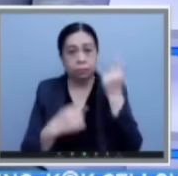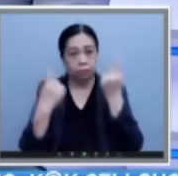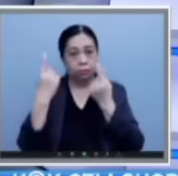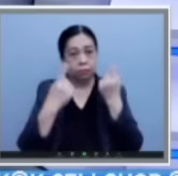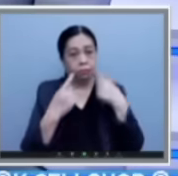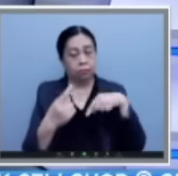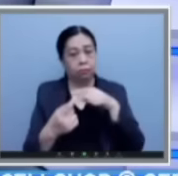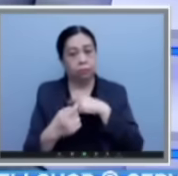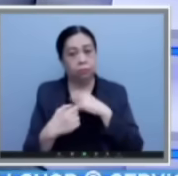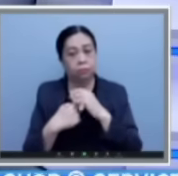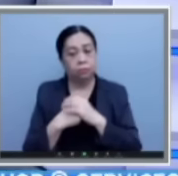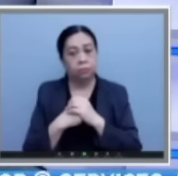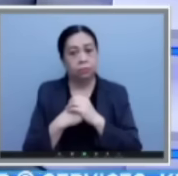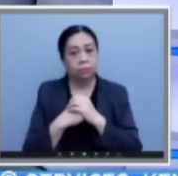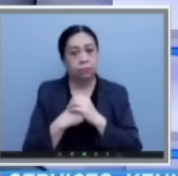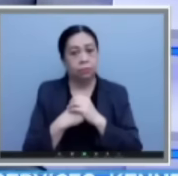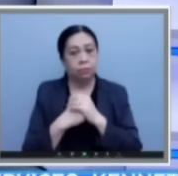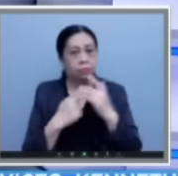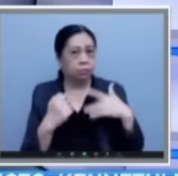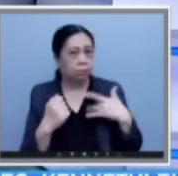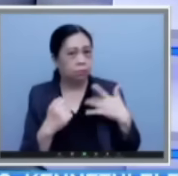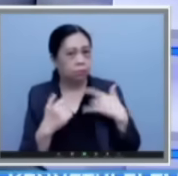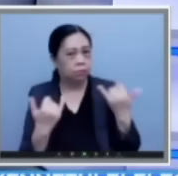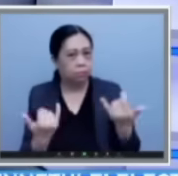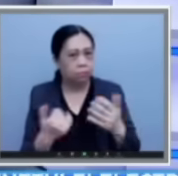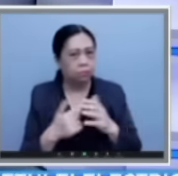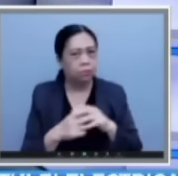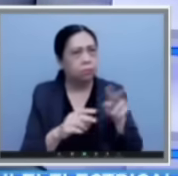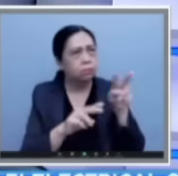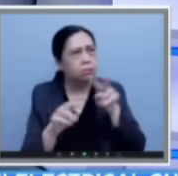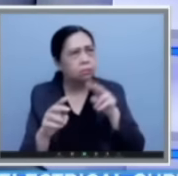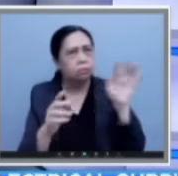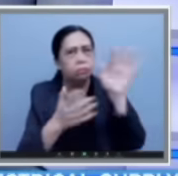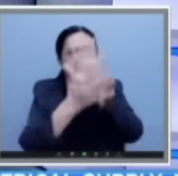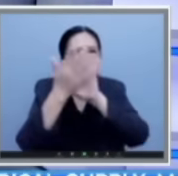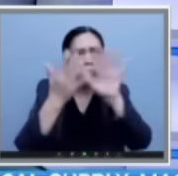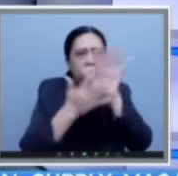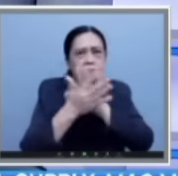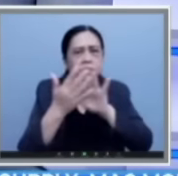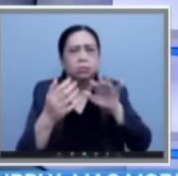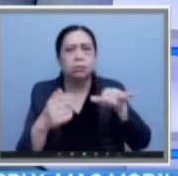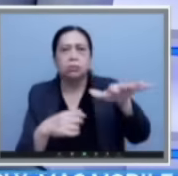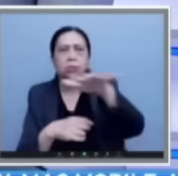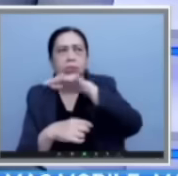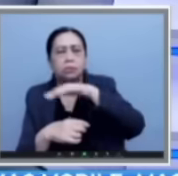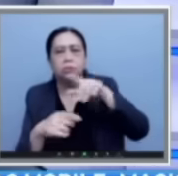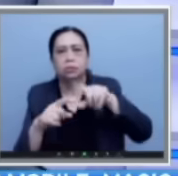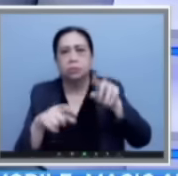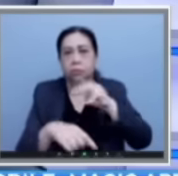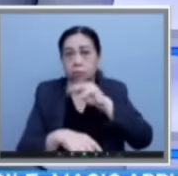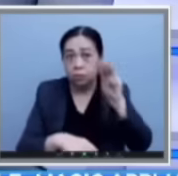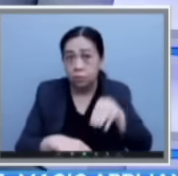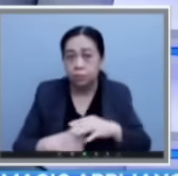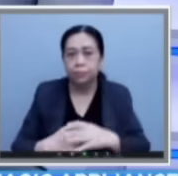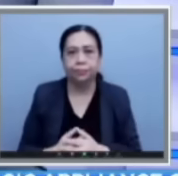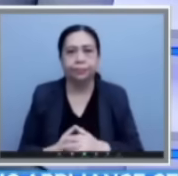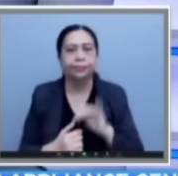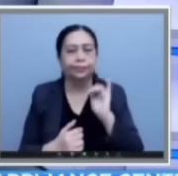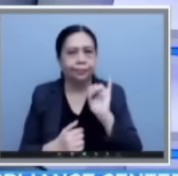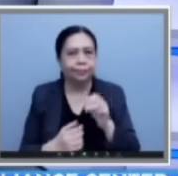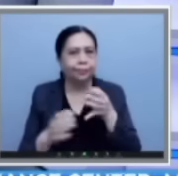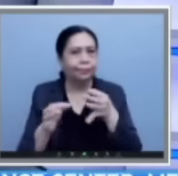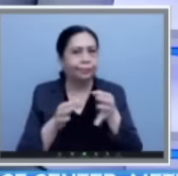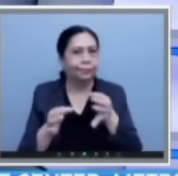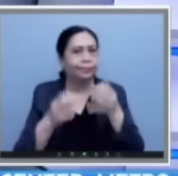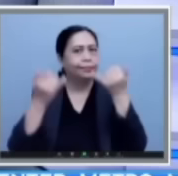mga nararamdaman ngayon na tila nakikita nating usok at na bumabalot po sa ilang lugar dito sa Metro Manila yan nga ang lilinawin natin ngayong